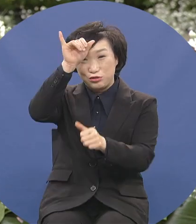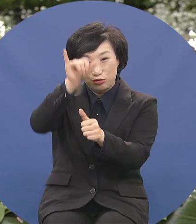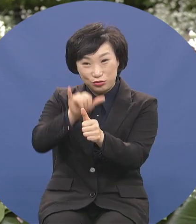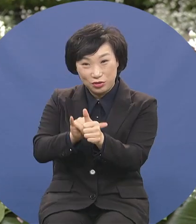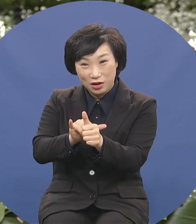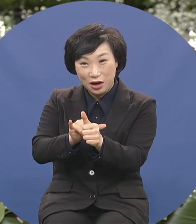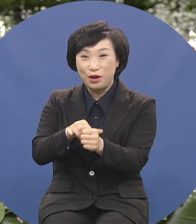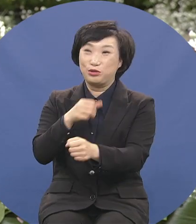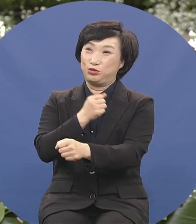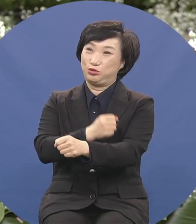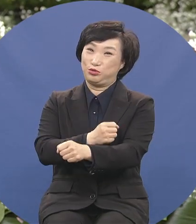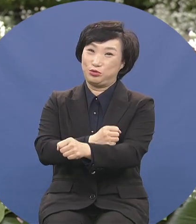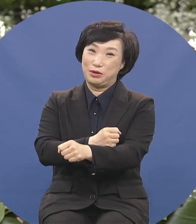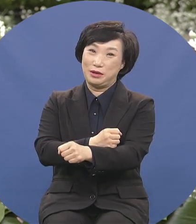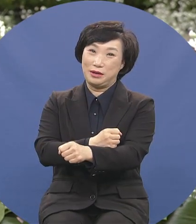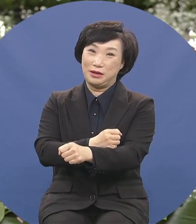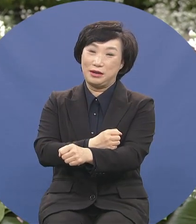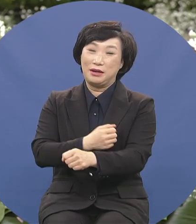충성하고 수고해서